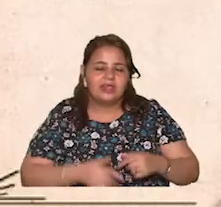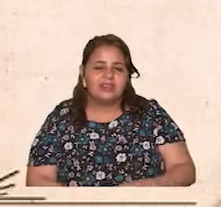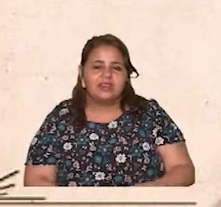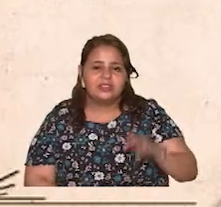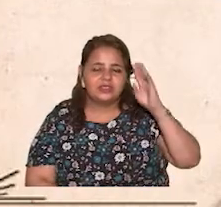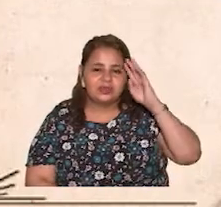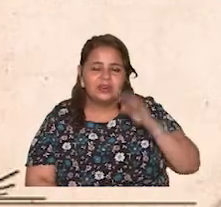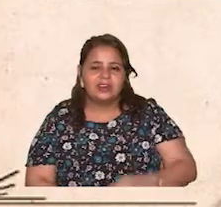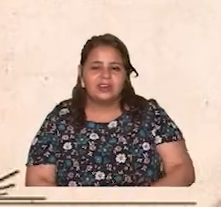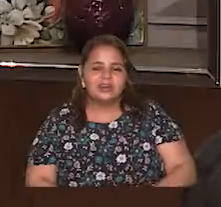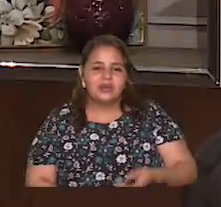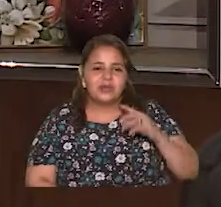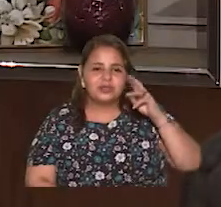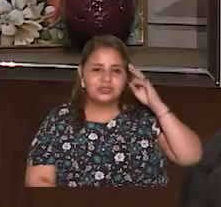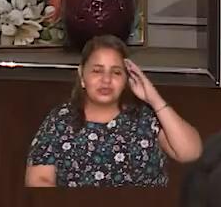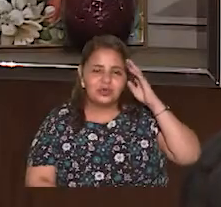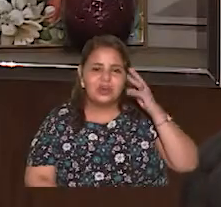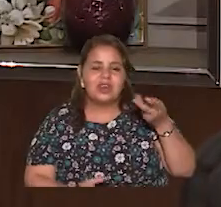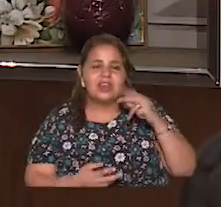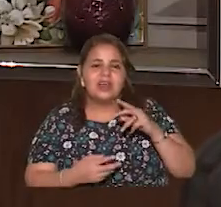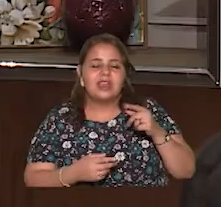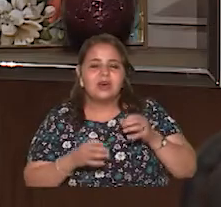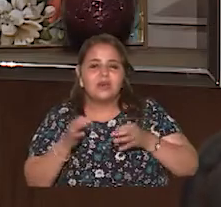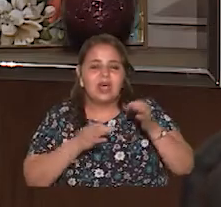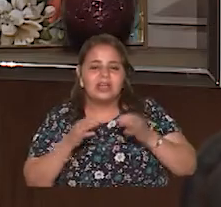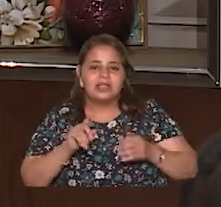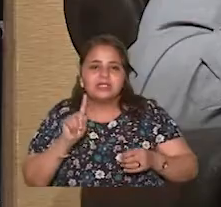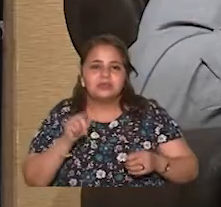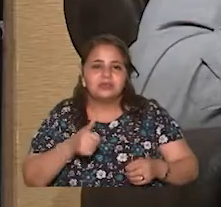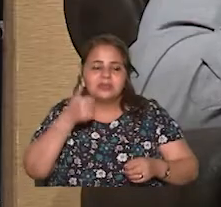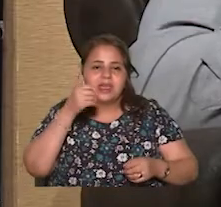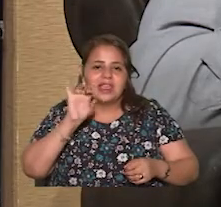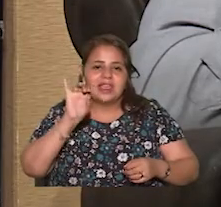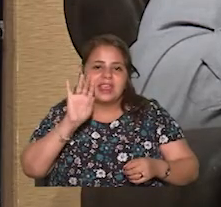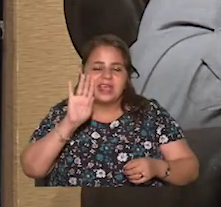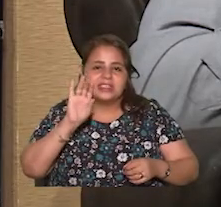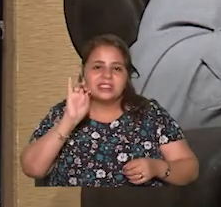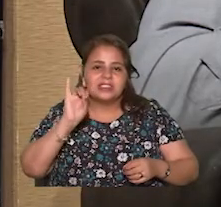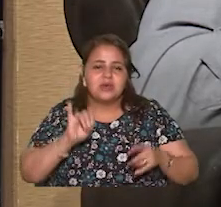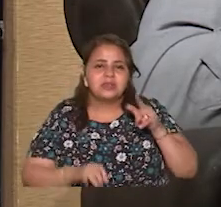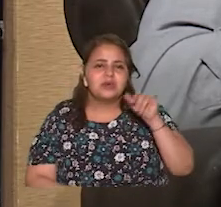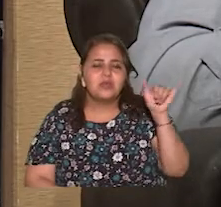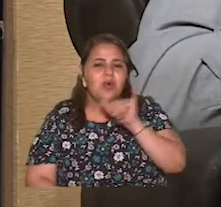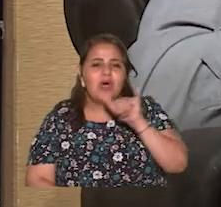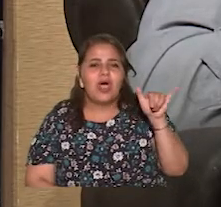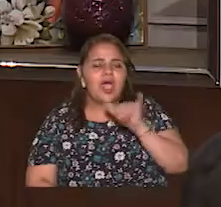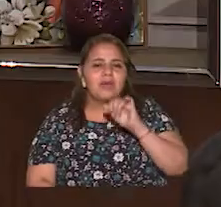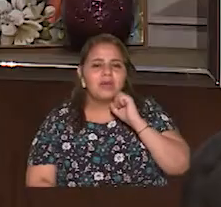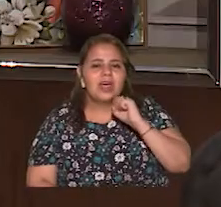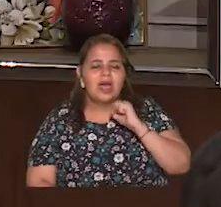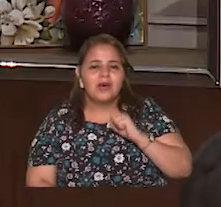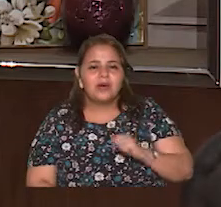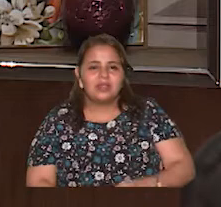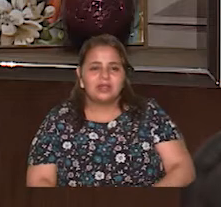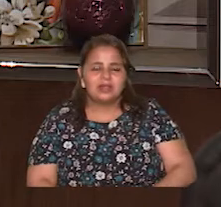يا سيدنا، وبشكر حضرتك جدا باشمهندس باسم عبد الملك، لأني فعلا حلقة مهمة جدا ورسالة مهمة